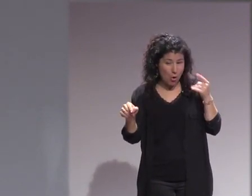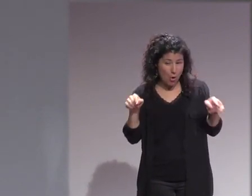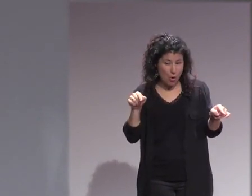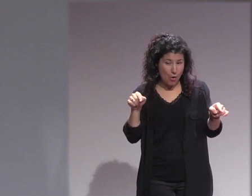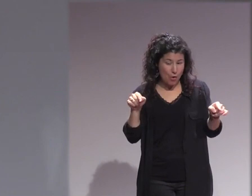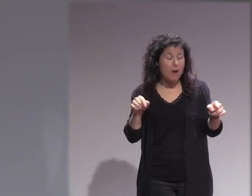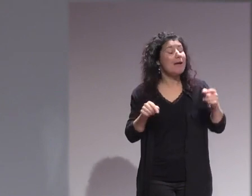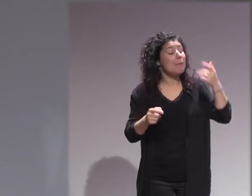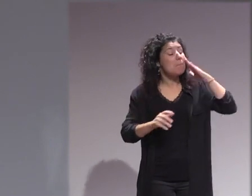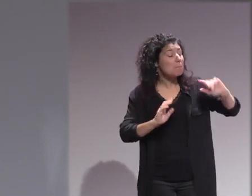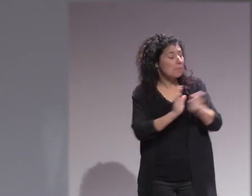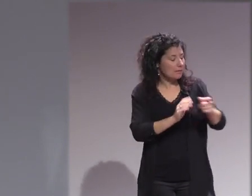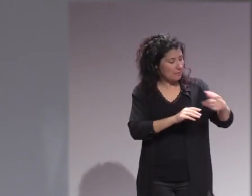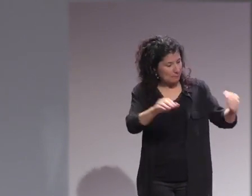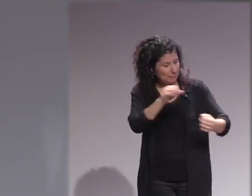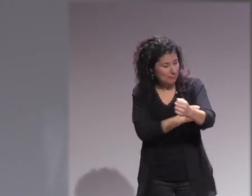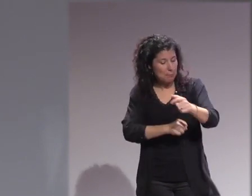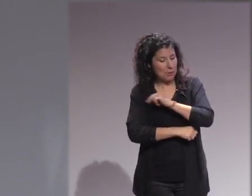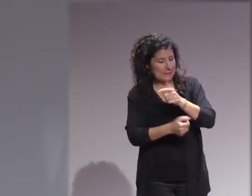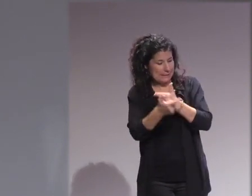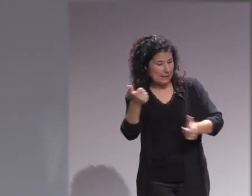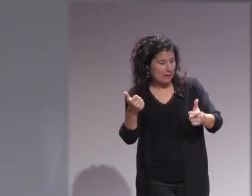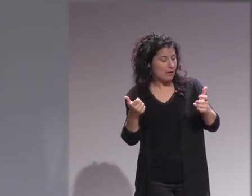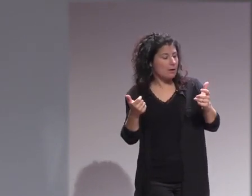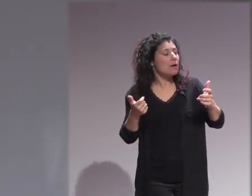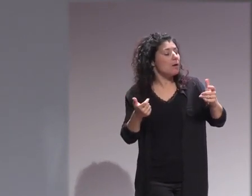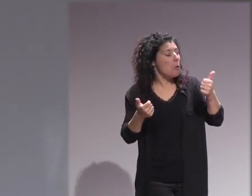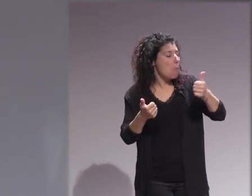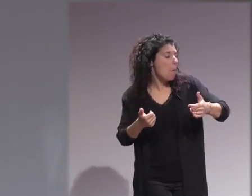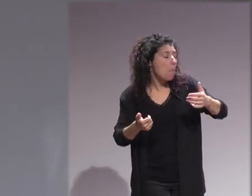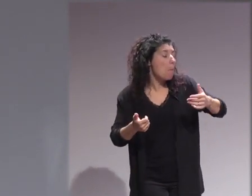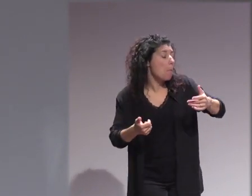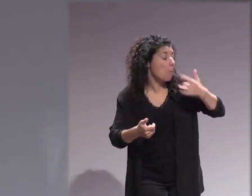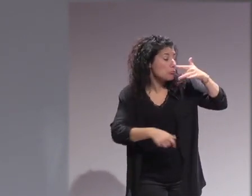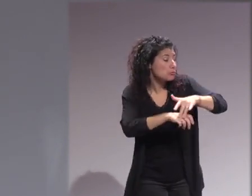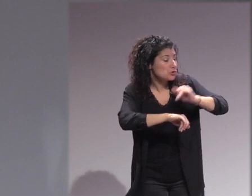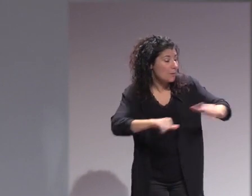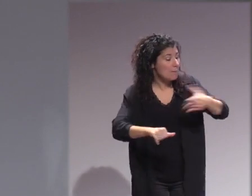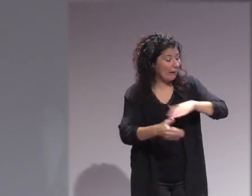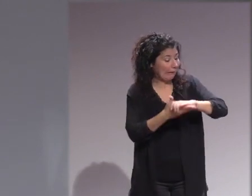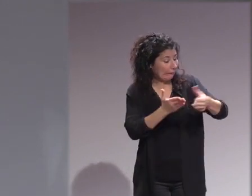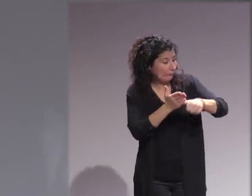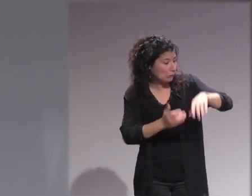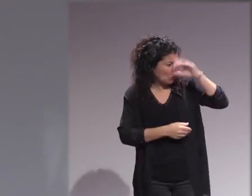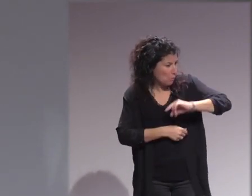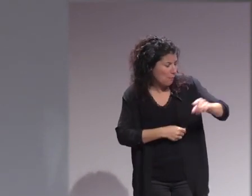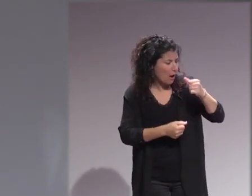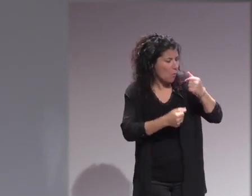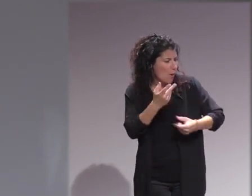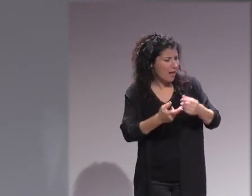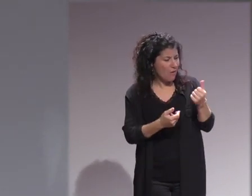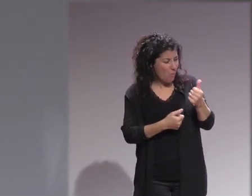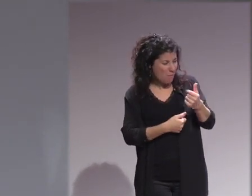aucun de leurs enfants, des enfants de leurs amis, ne se retrouve en garde à vue parce qu'ils ont oublié leur carte d'identité. Est-ce qu'ils vont même croire que c'est vous qui êtes victime